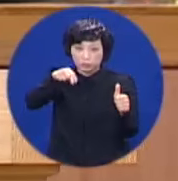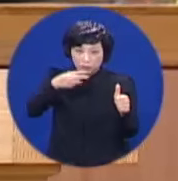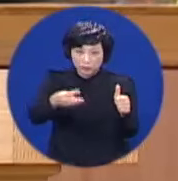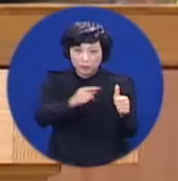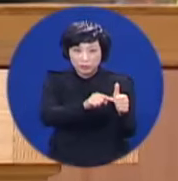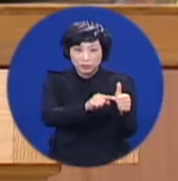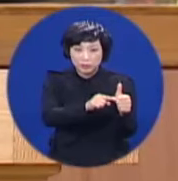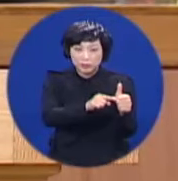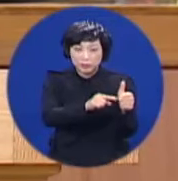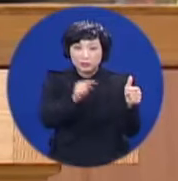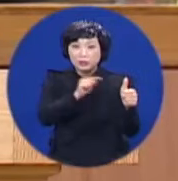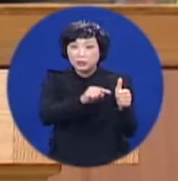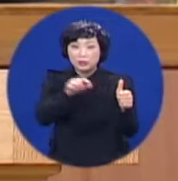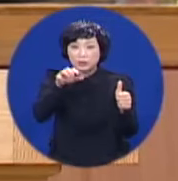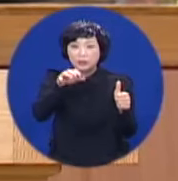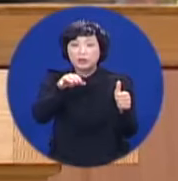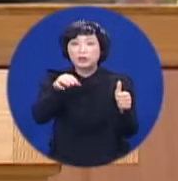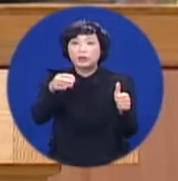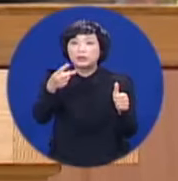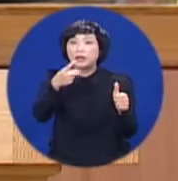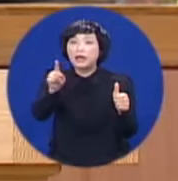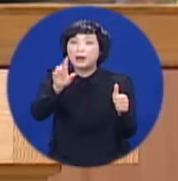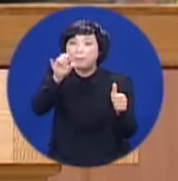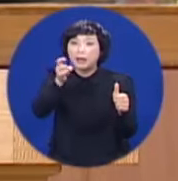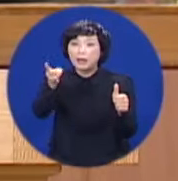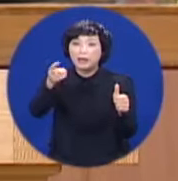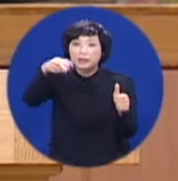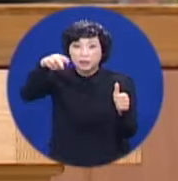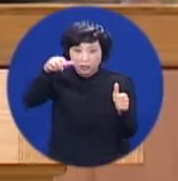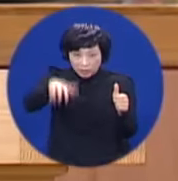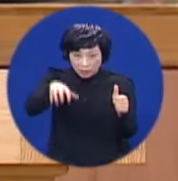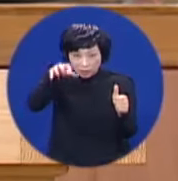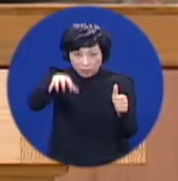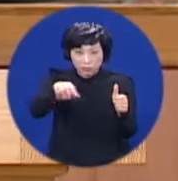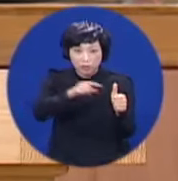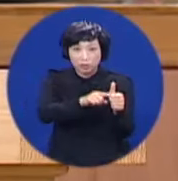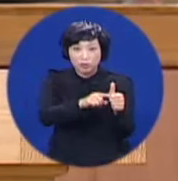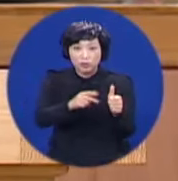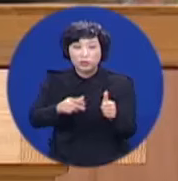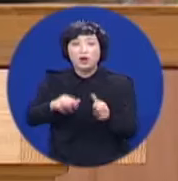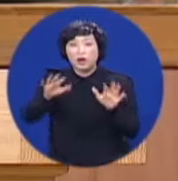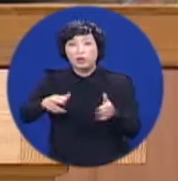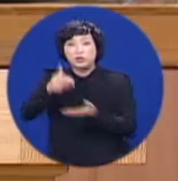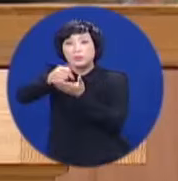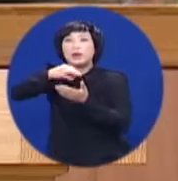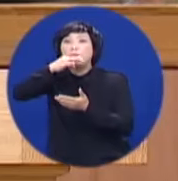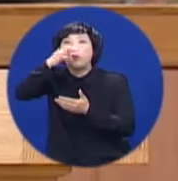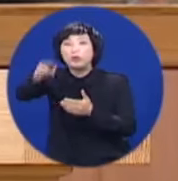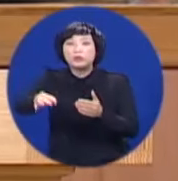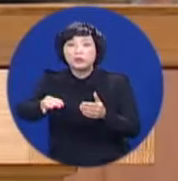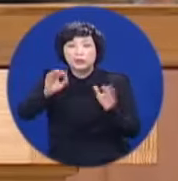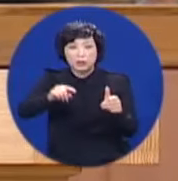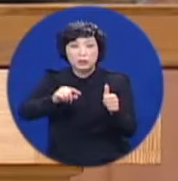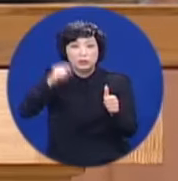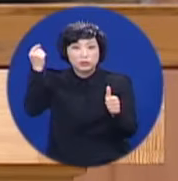다메섹산에서 성령의 소리 주님의 목소리를 듣는 순간에 엎드려 성령 충만히 받자마자